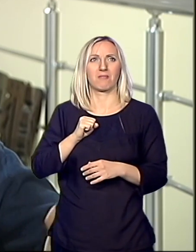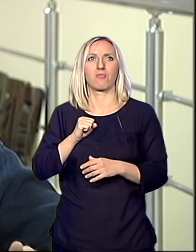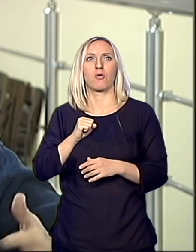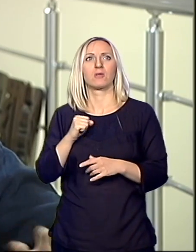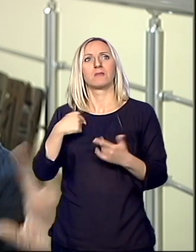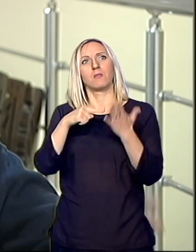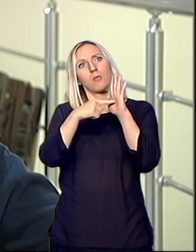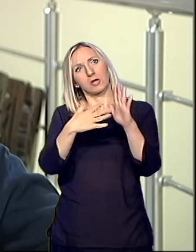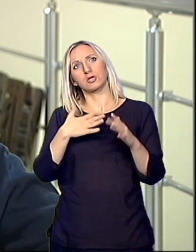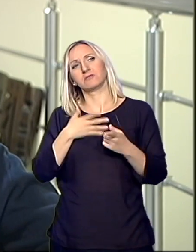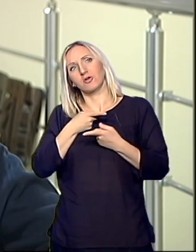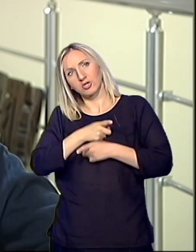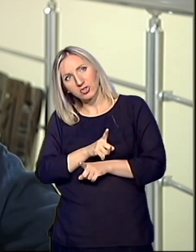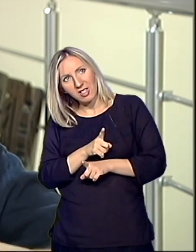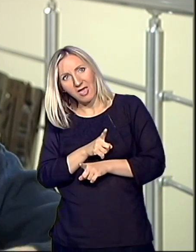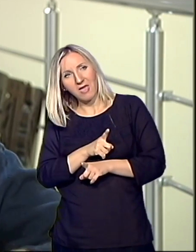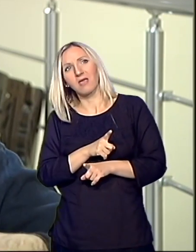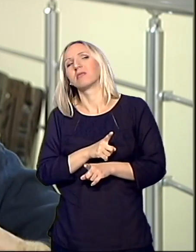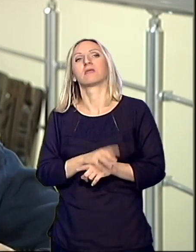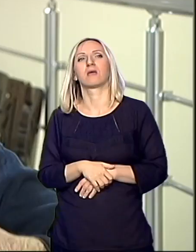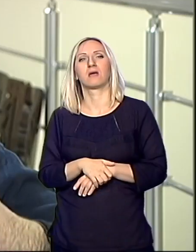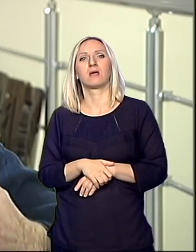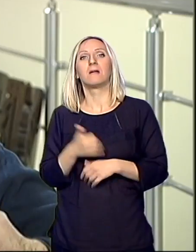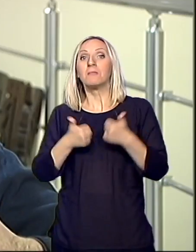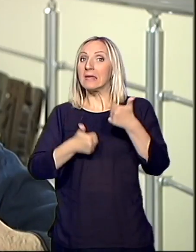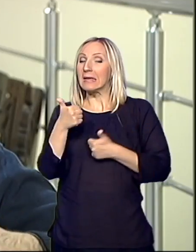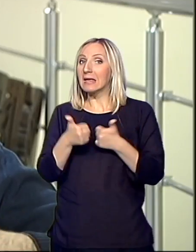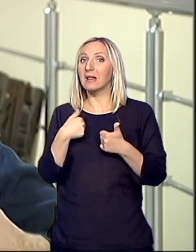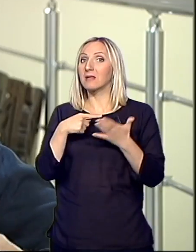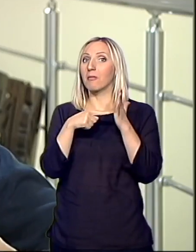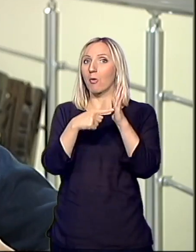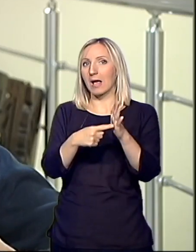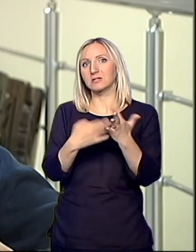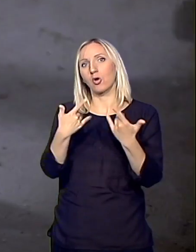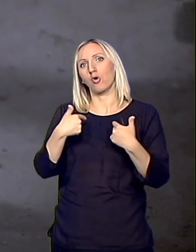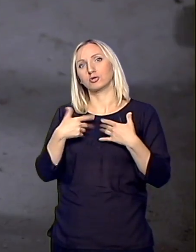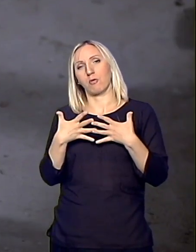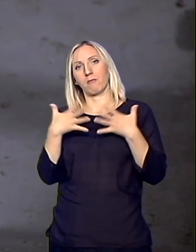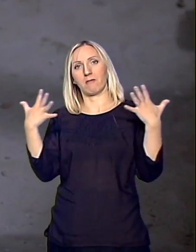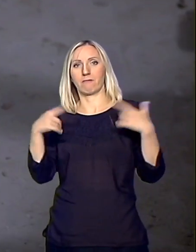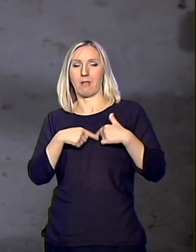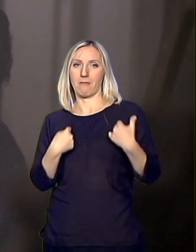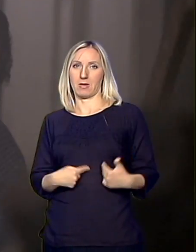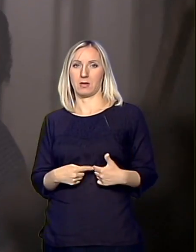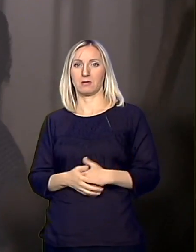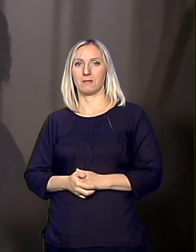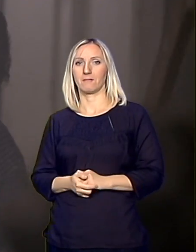bismo iskazali svoje sažaljenje ili da bismo iskazali svoju plemenitost.